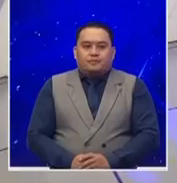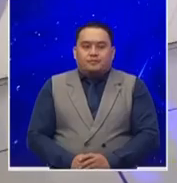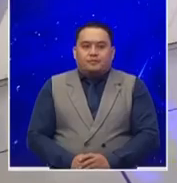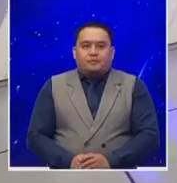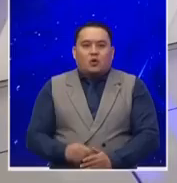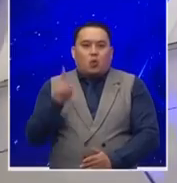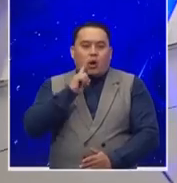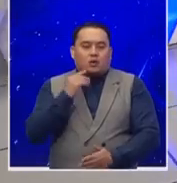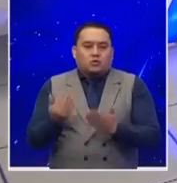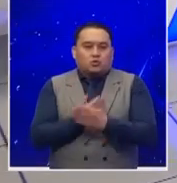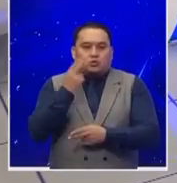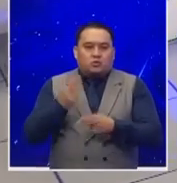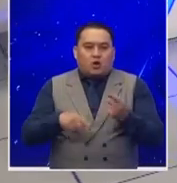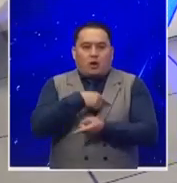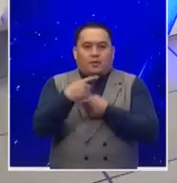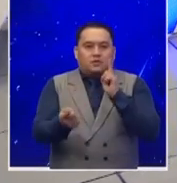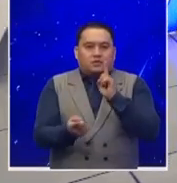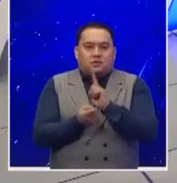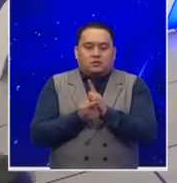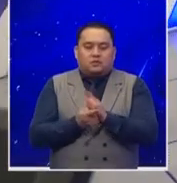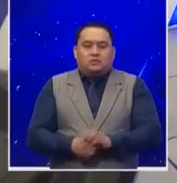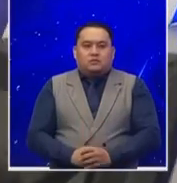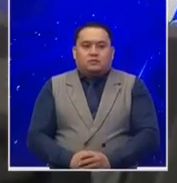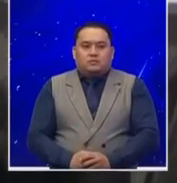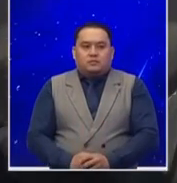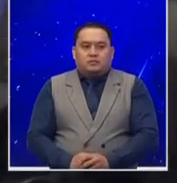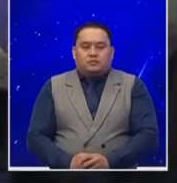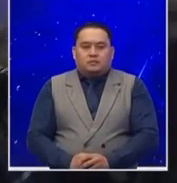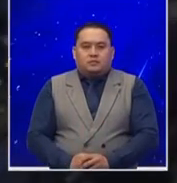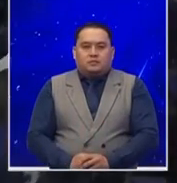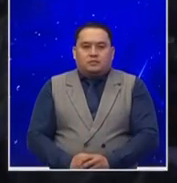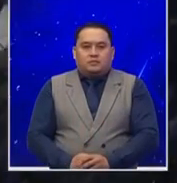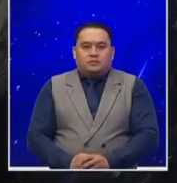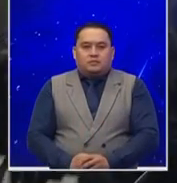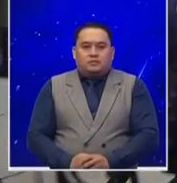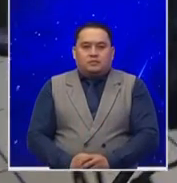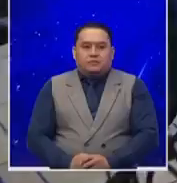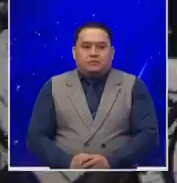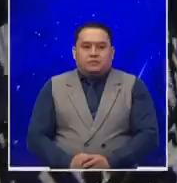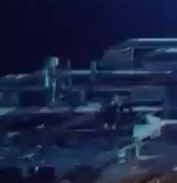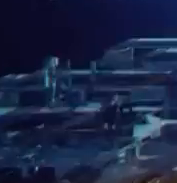Қадірменді көрермен, бүгінгі айтар ақпараттар легі осы болды. Келер аптада амандық тілеймін.